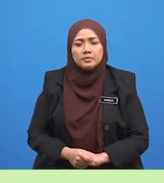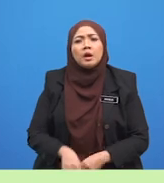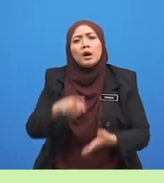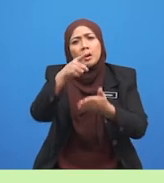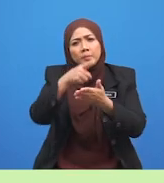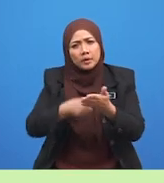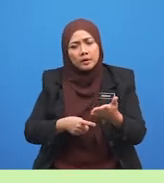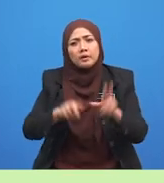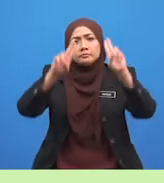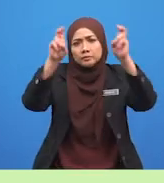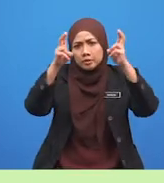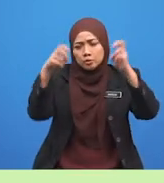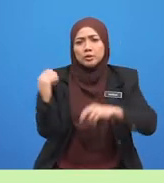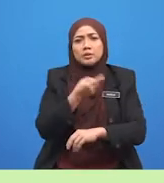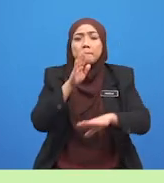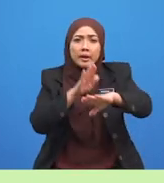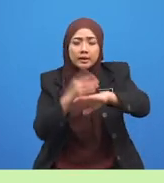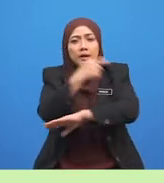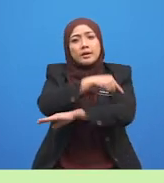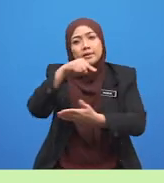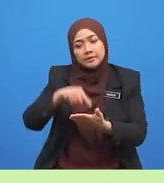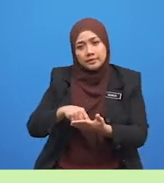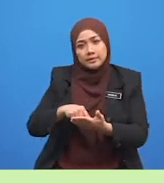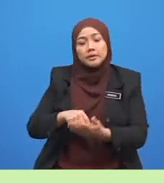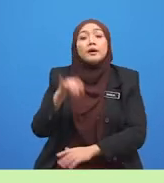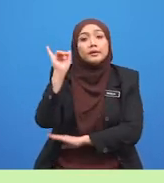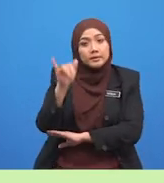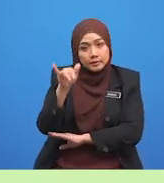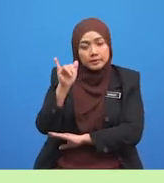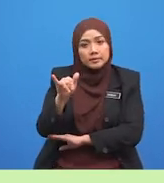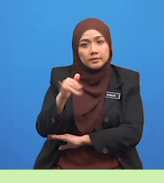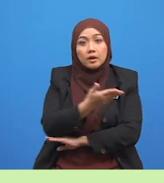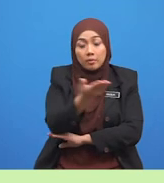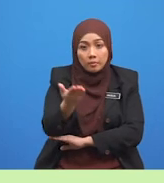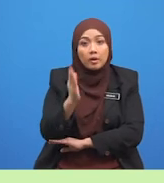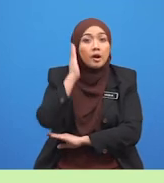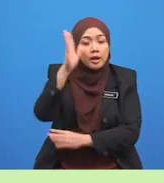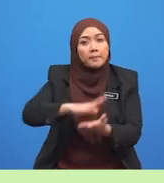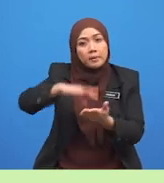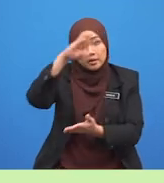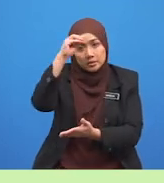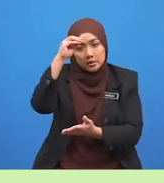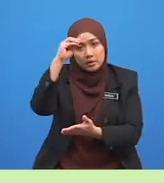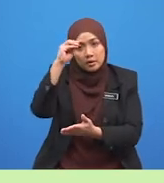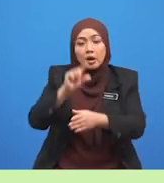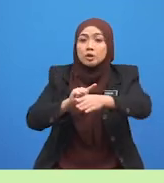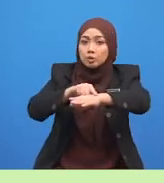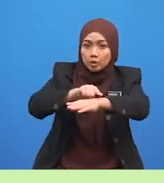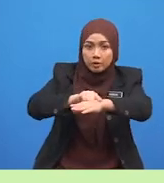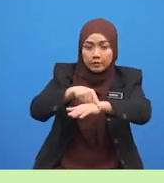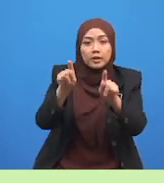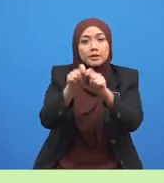Apakah tajuk pelajaran kita kali ini? Ya, murid-murid. Kamu akan mempelajari mata pelajaran